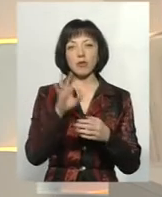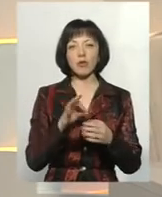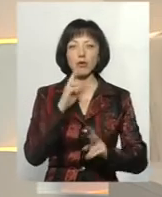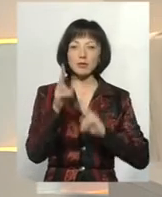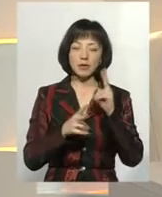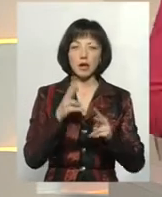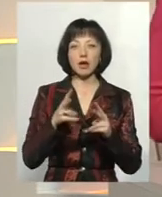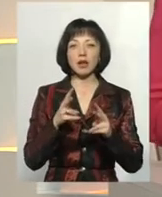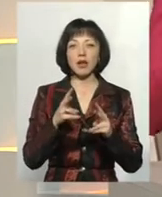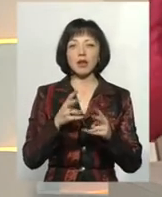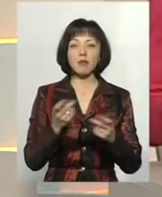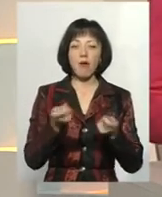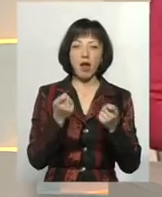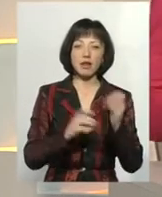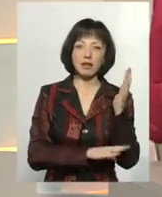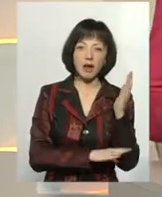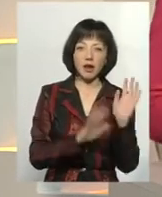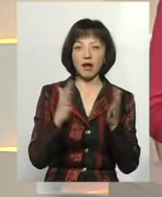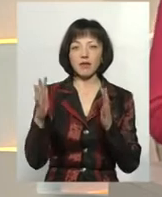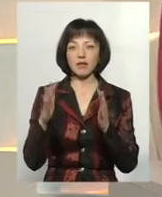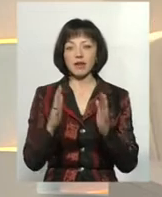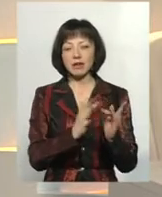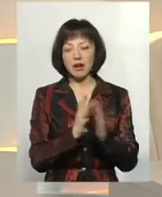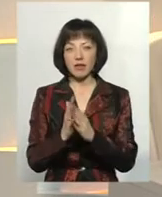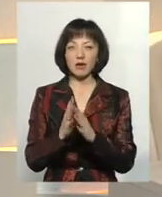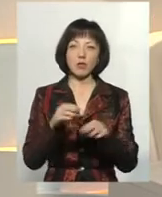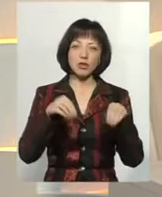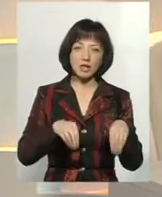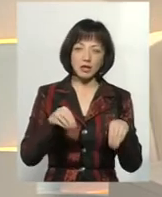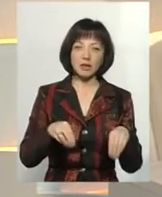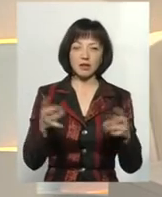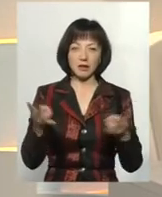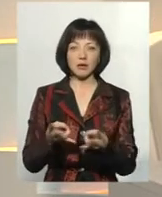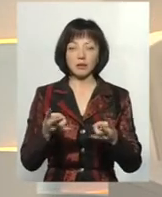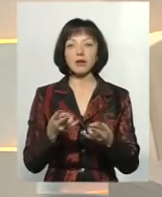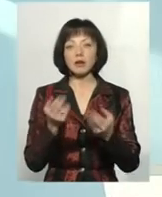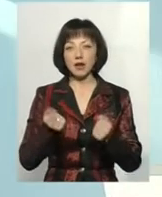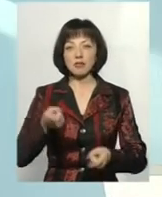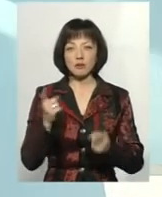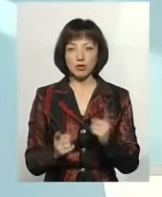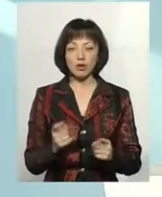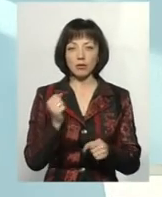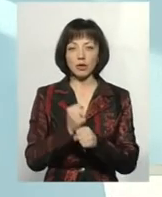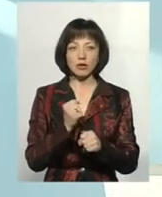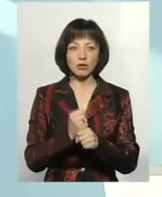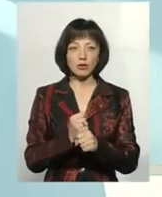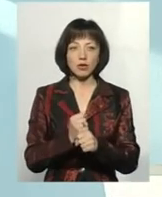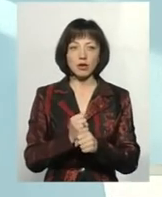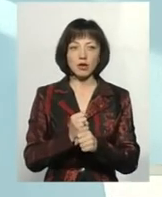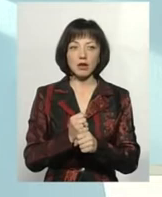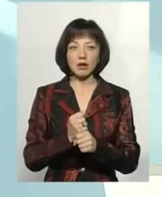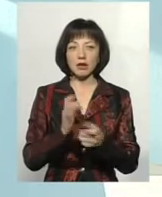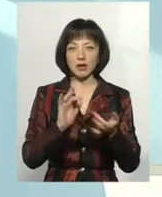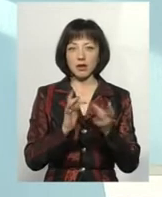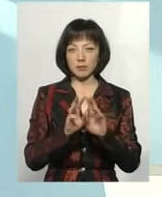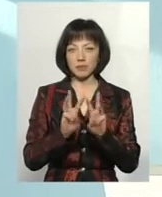трави, звернутися до міської влади, озеленіть, посадіть траву, посадіть дерева. Звичайно, у нас працює портал «Відкрите місто», і всі